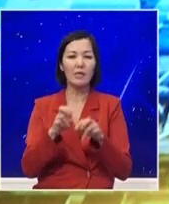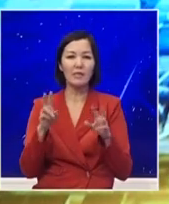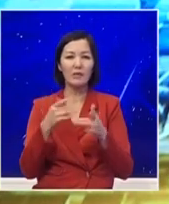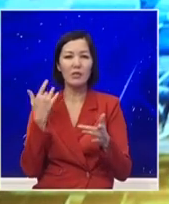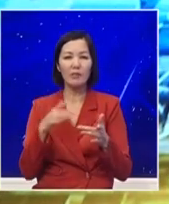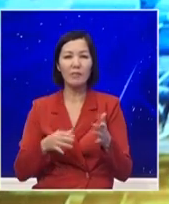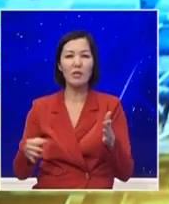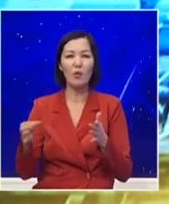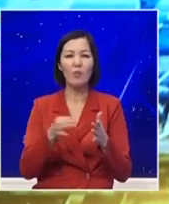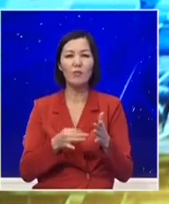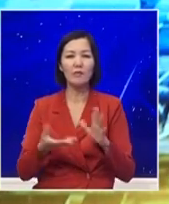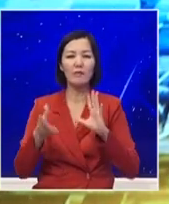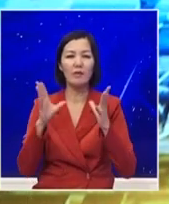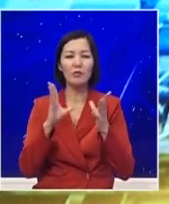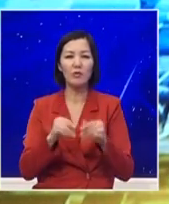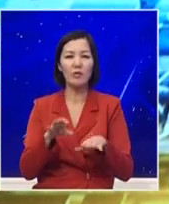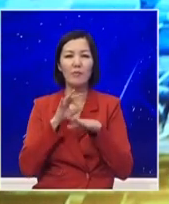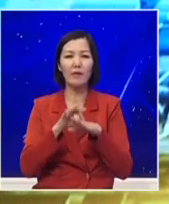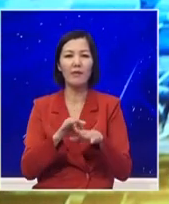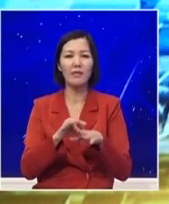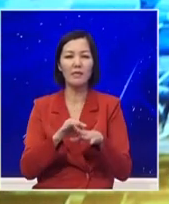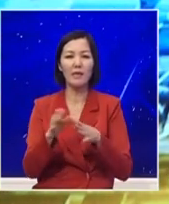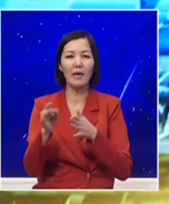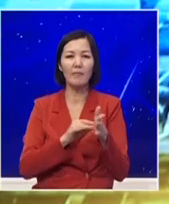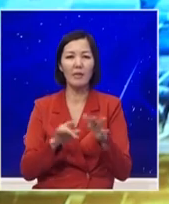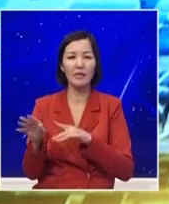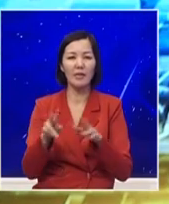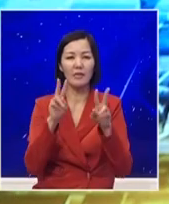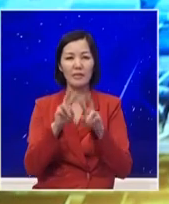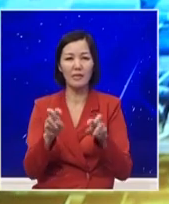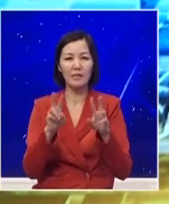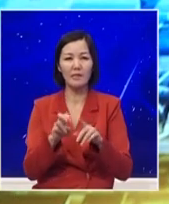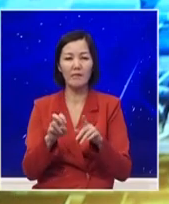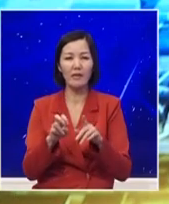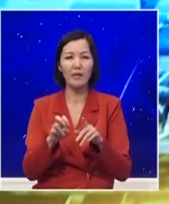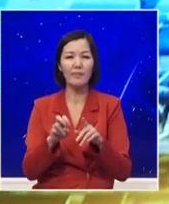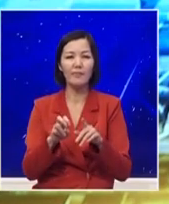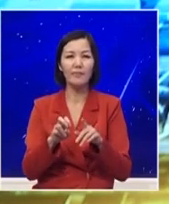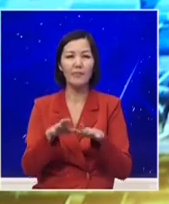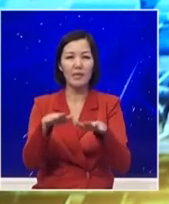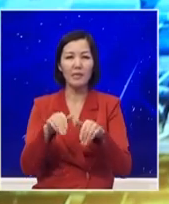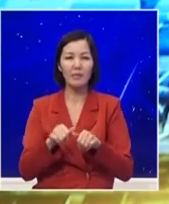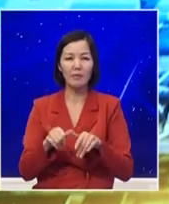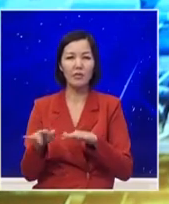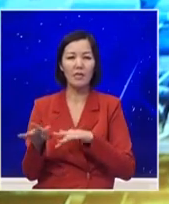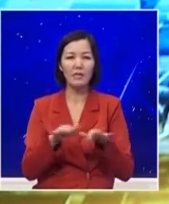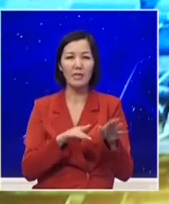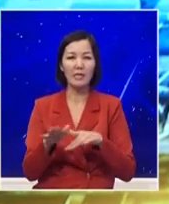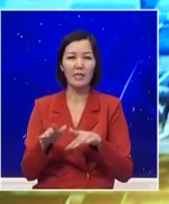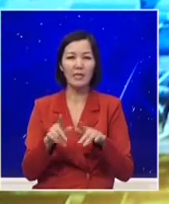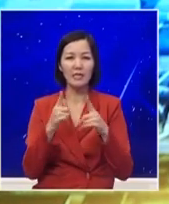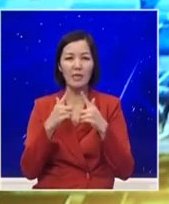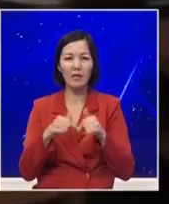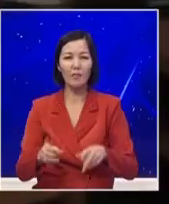расследований по Жамбылской области в результате проведенных оперативно-следственных мероприятий изобличена деятельность